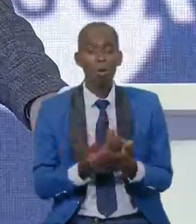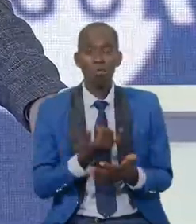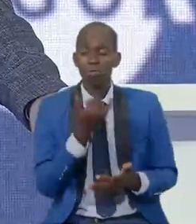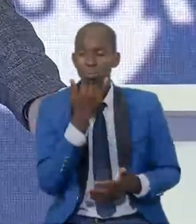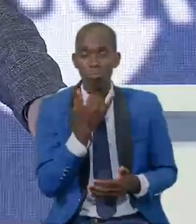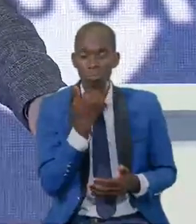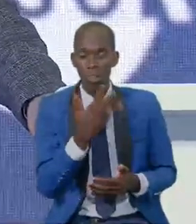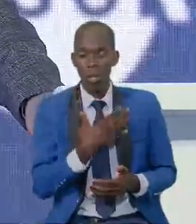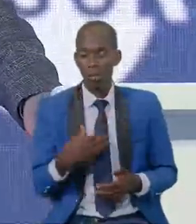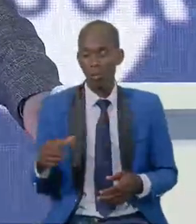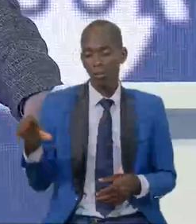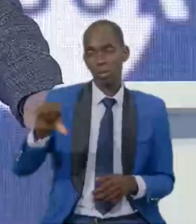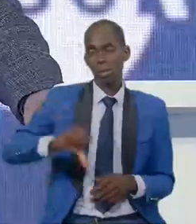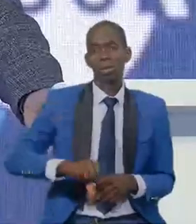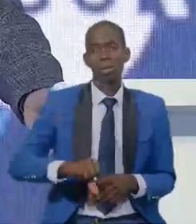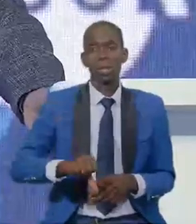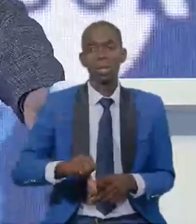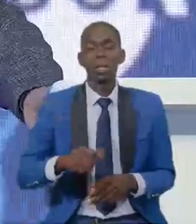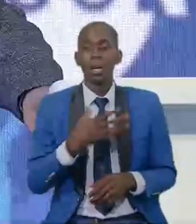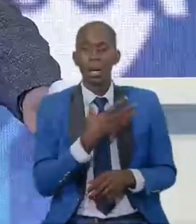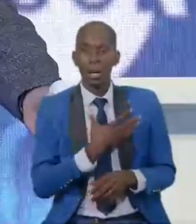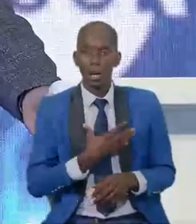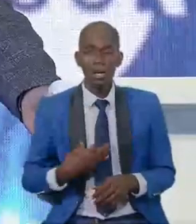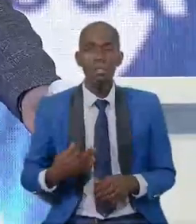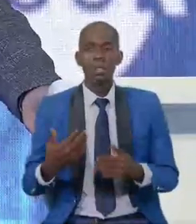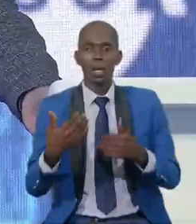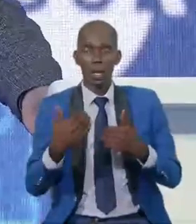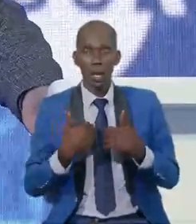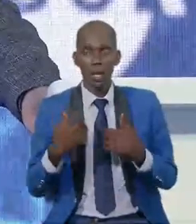Tu étais coupable, condamné.